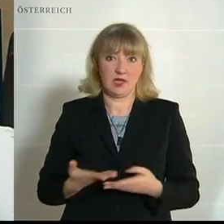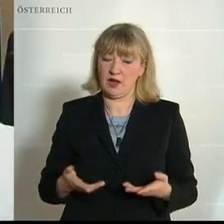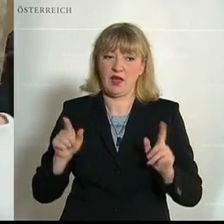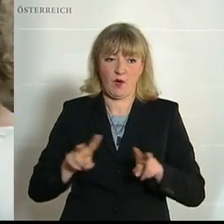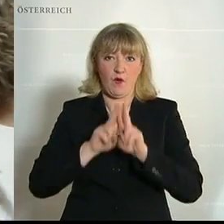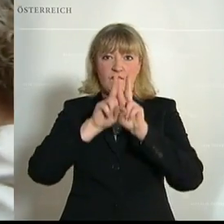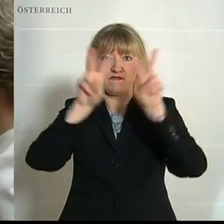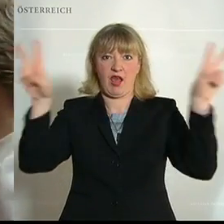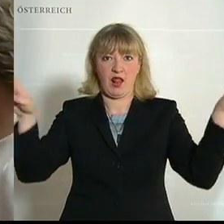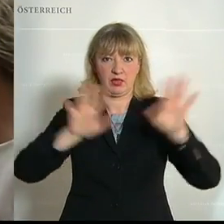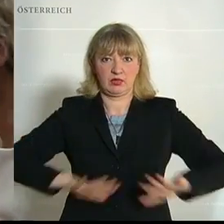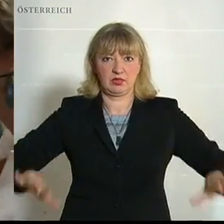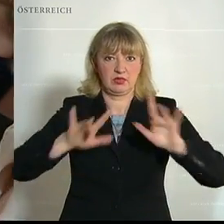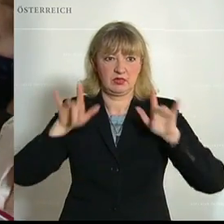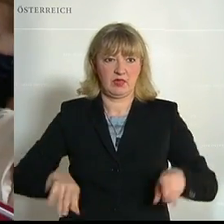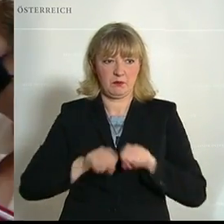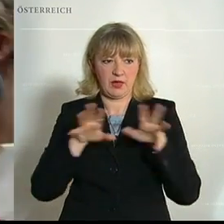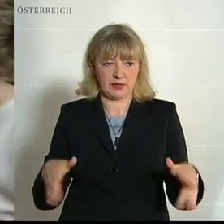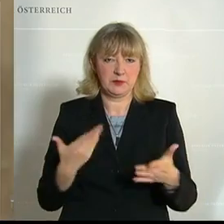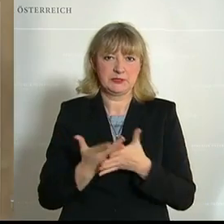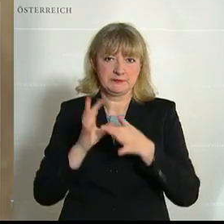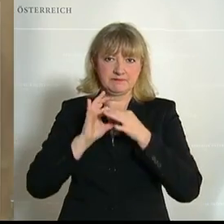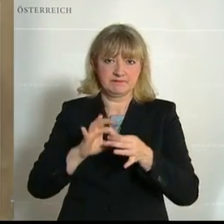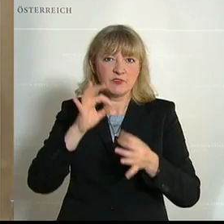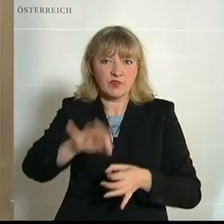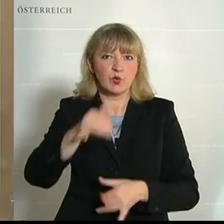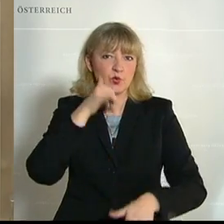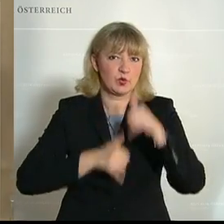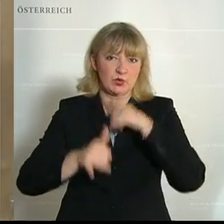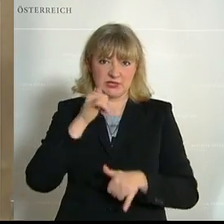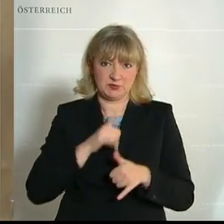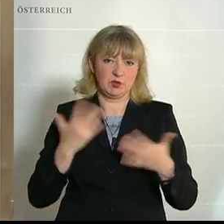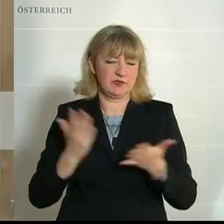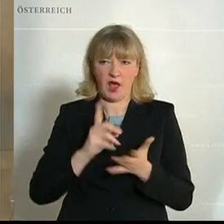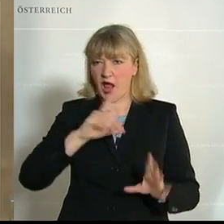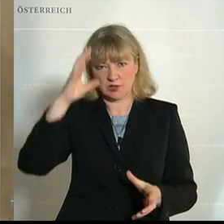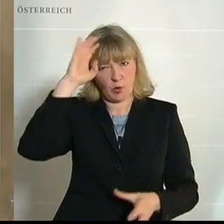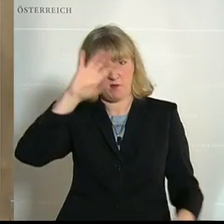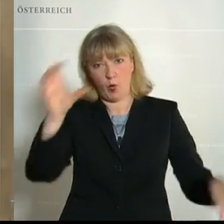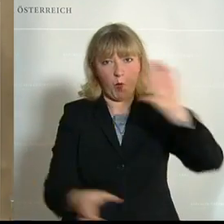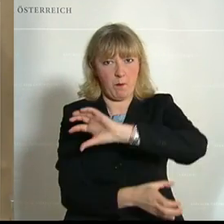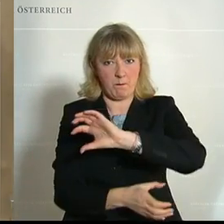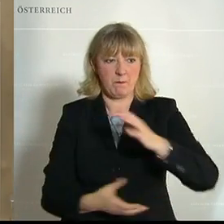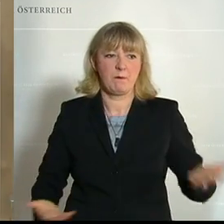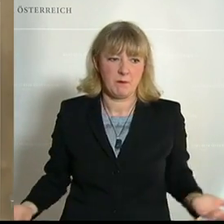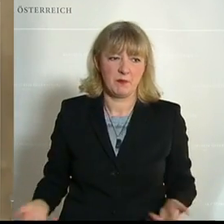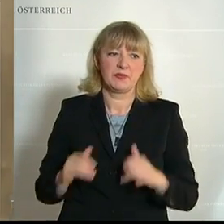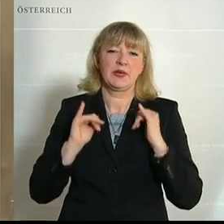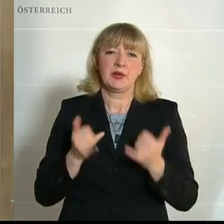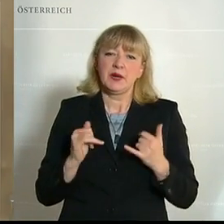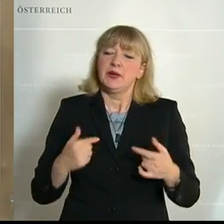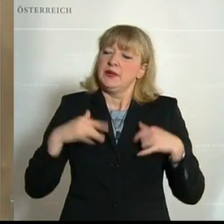sondern weltweit, hat für den Tourismus alles auf den Kopf gestellt. Obwohl wir